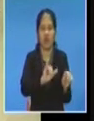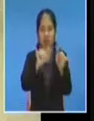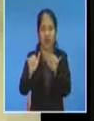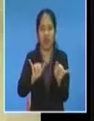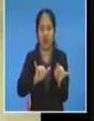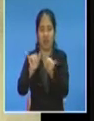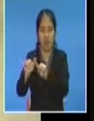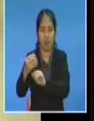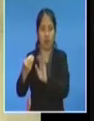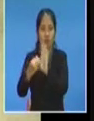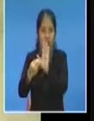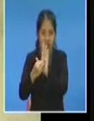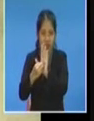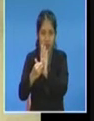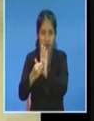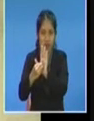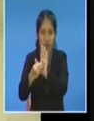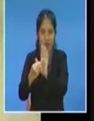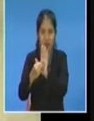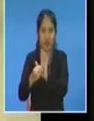อยู่มาก็หลายเดือน